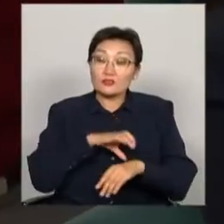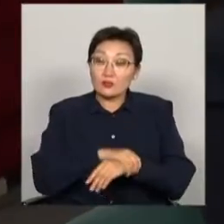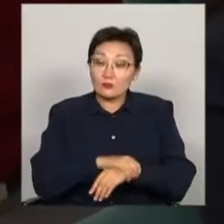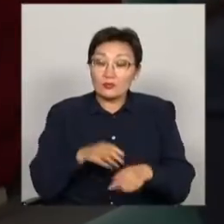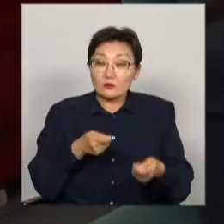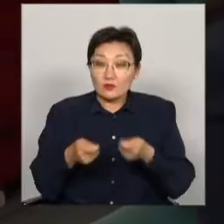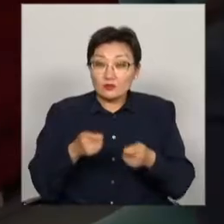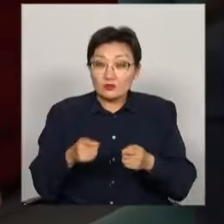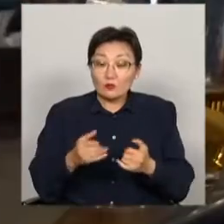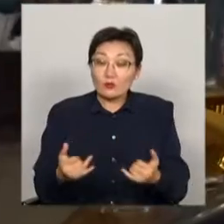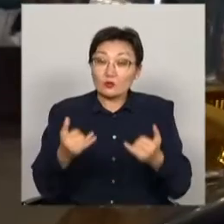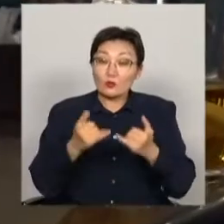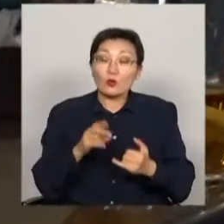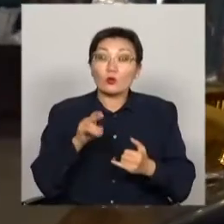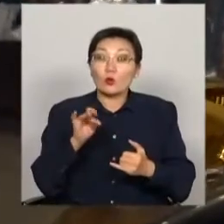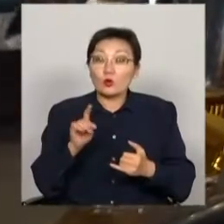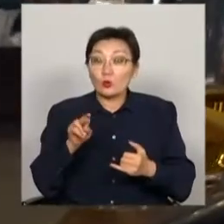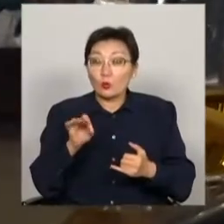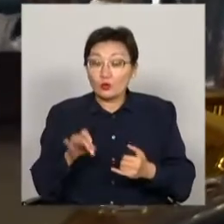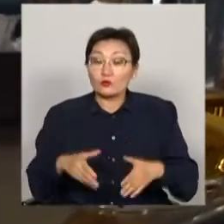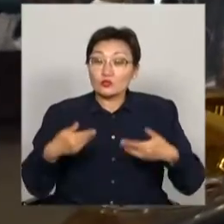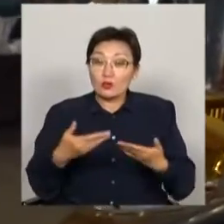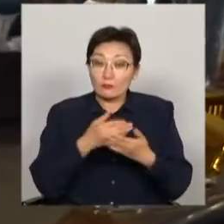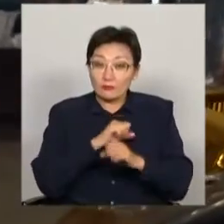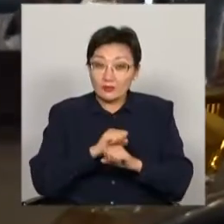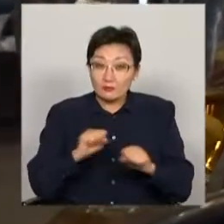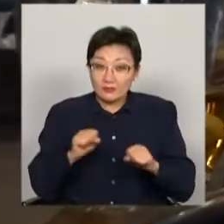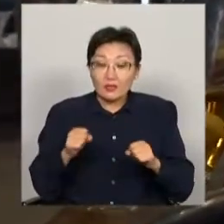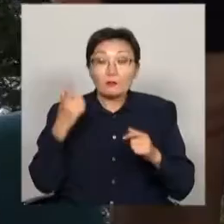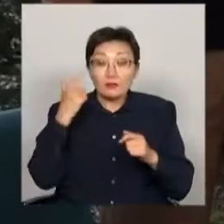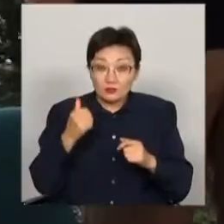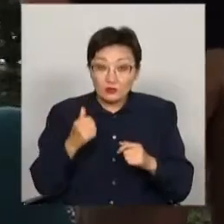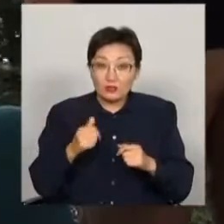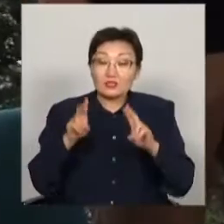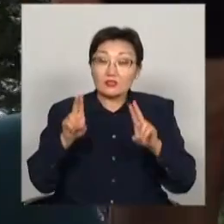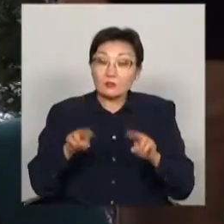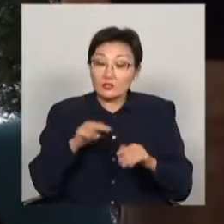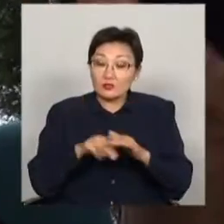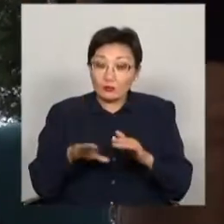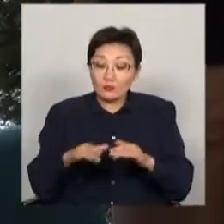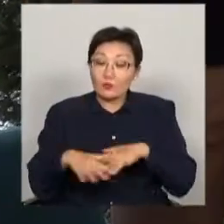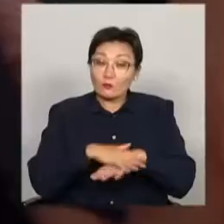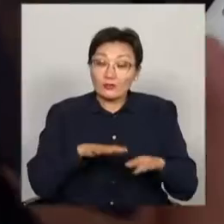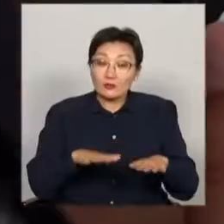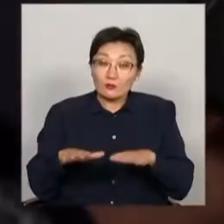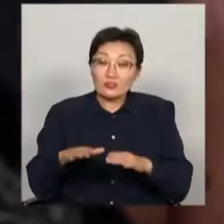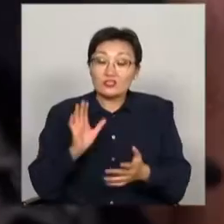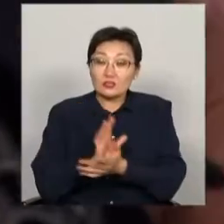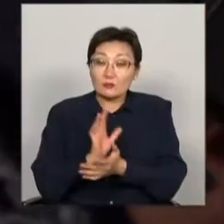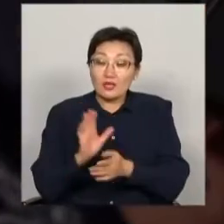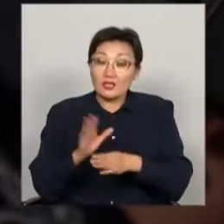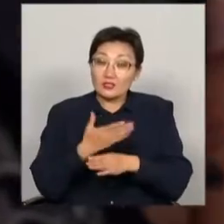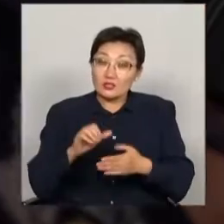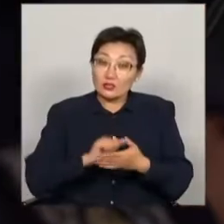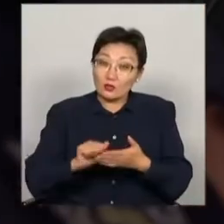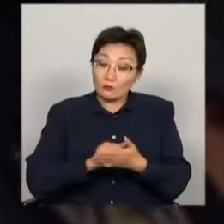әкімшілігі қонақтарға қорқор ұсынуға болмайтынын біле тұра санитарлық талапты ескермеген. Кейін полицейлер қоғамдық орында ластағандарға бөлік хаттама